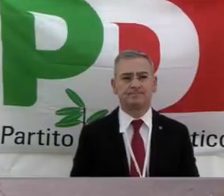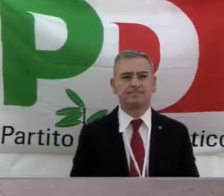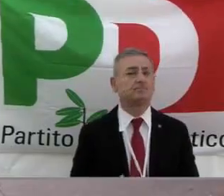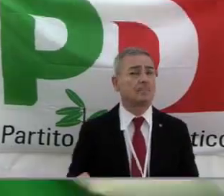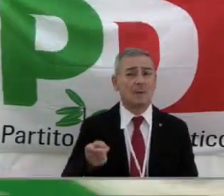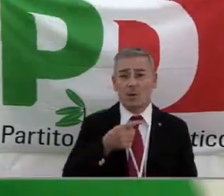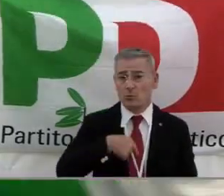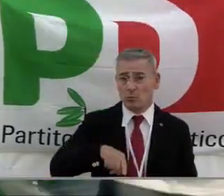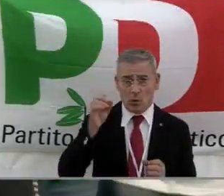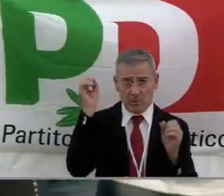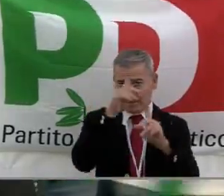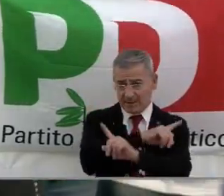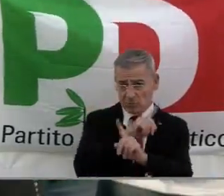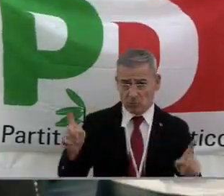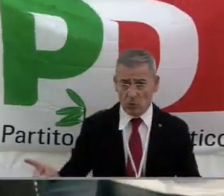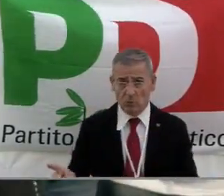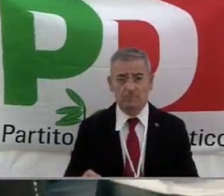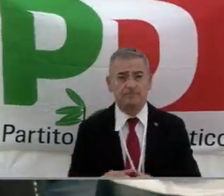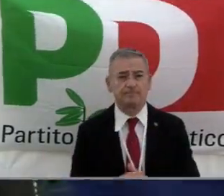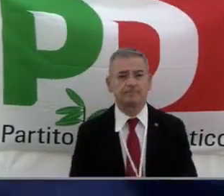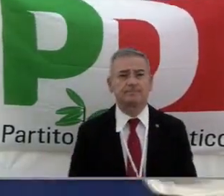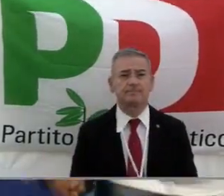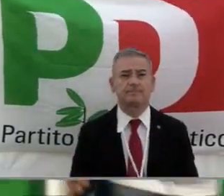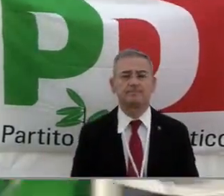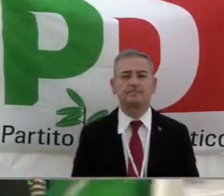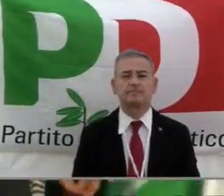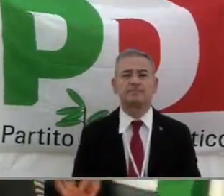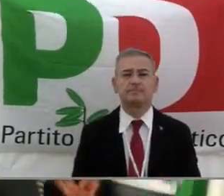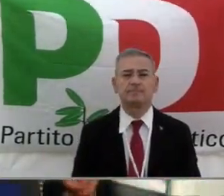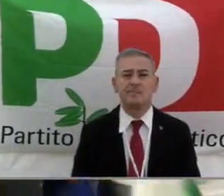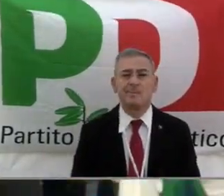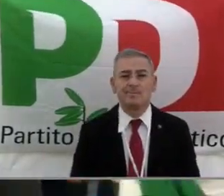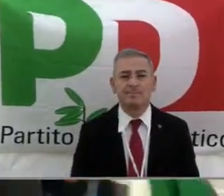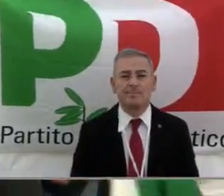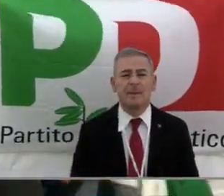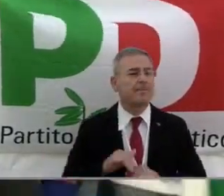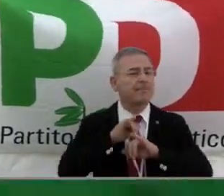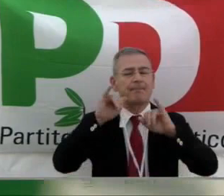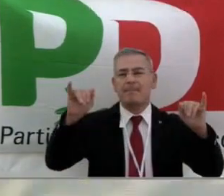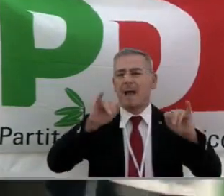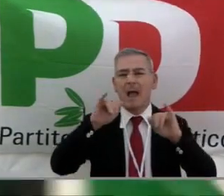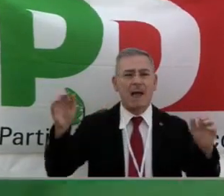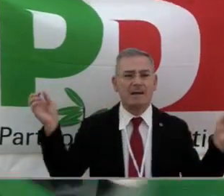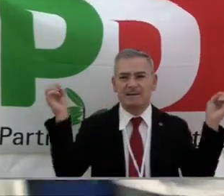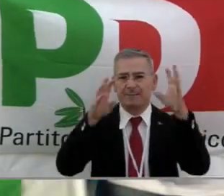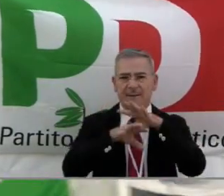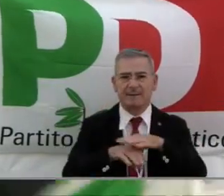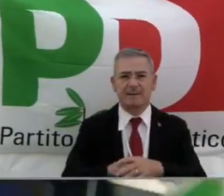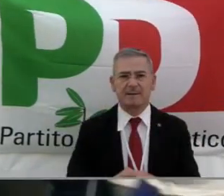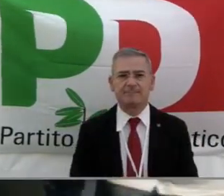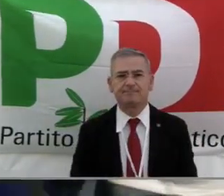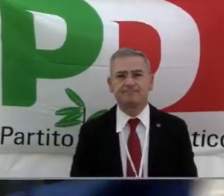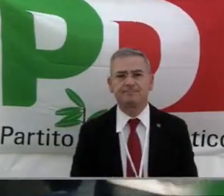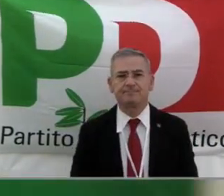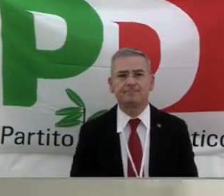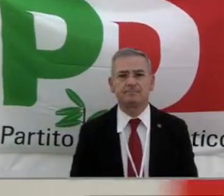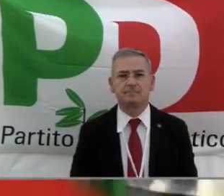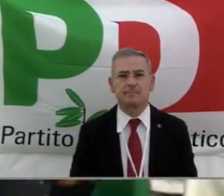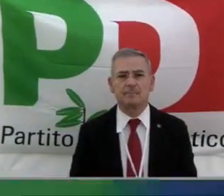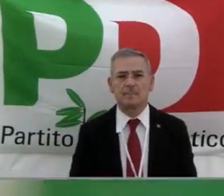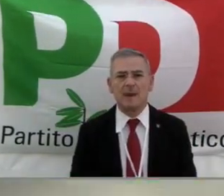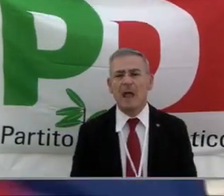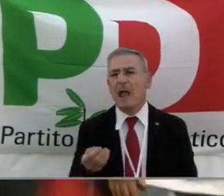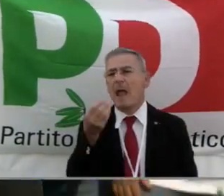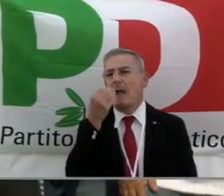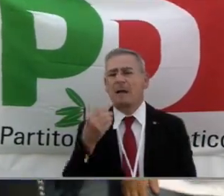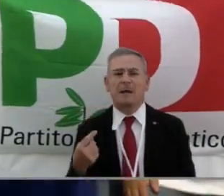E non ce lo dimentichiamo. Non ce lo dimenticheremo mai. Altro che andare a cena